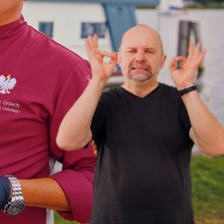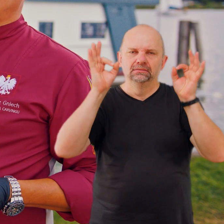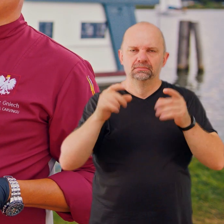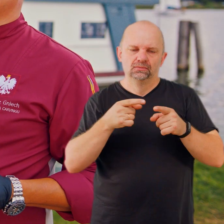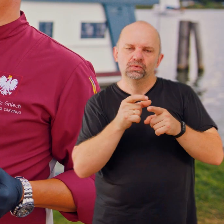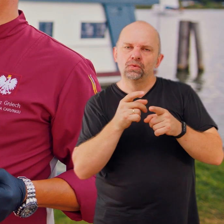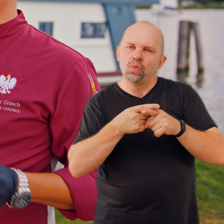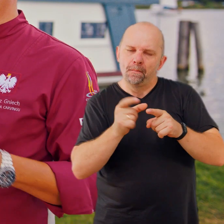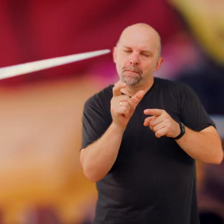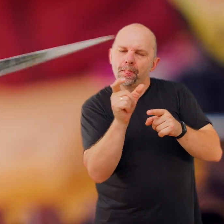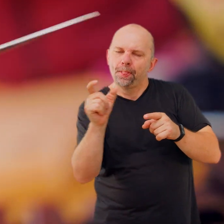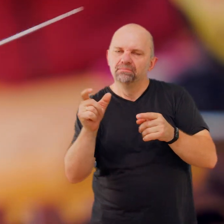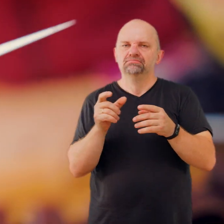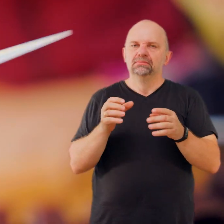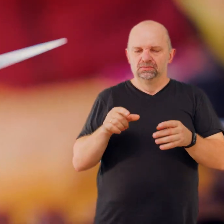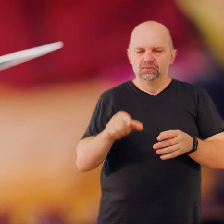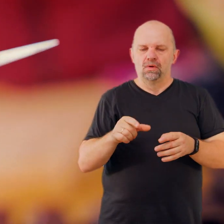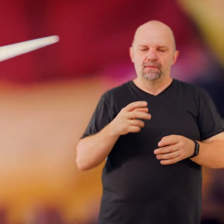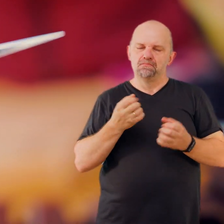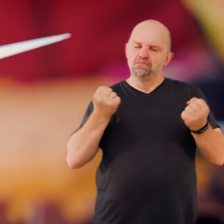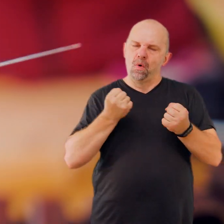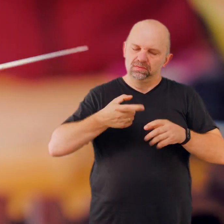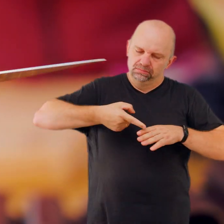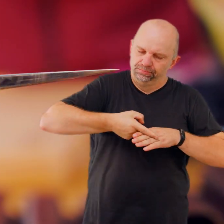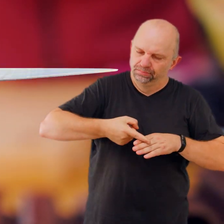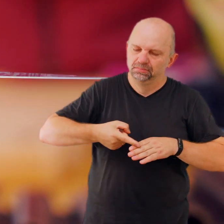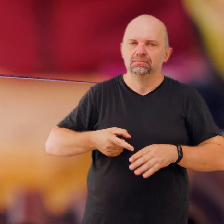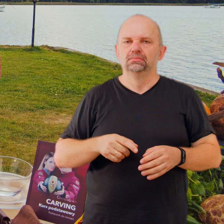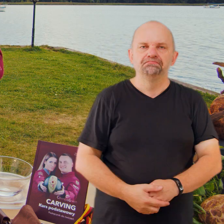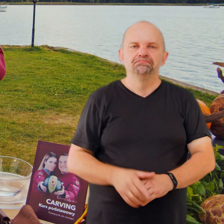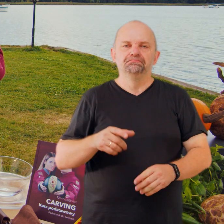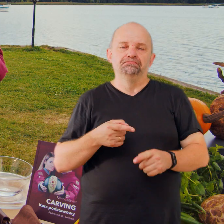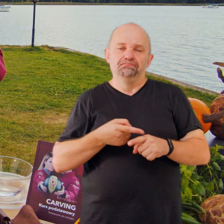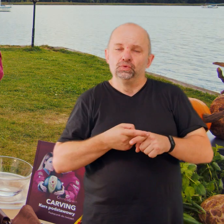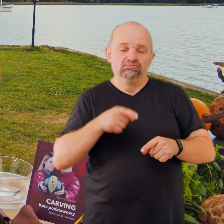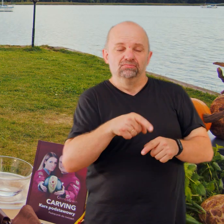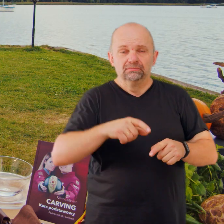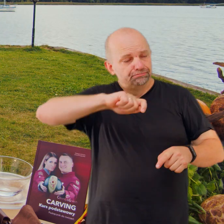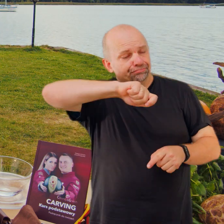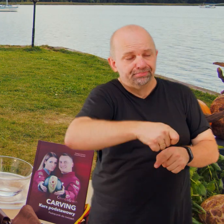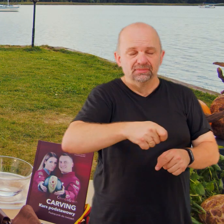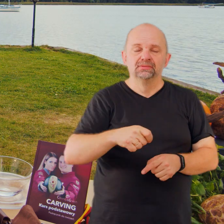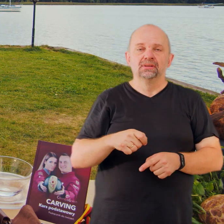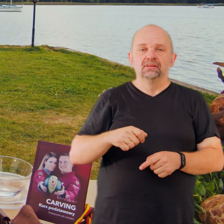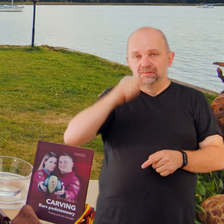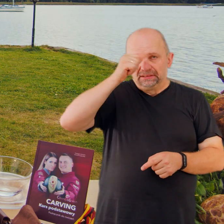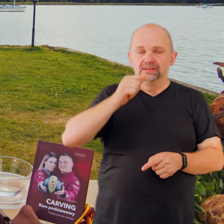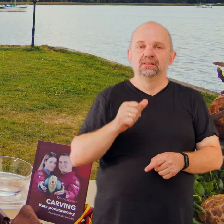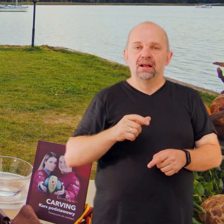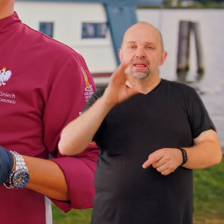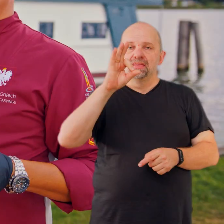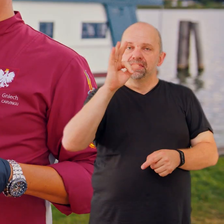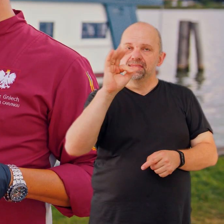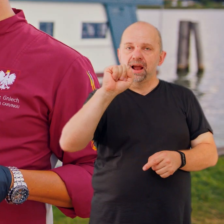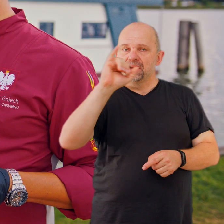proponuję nożyki tańskie, siamskie. Można sobie samemu przygotować z zwykłego jarzyniaka, na lekko na szlifierce kątowej sobie zjechać. Grunt, żeby